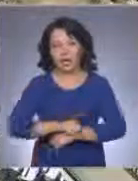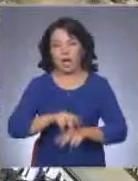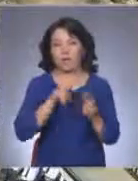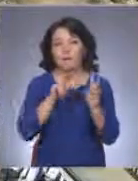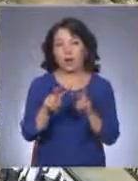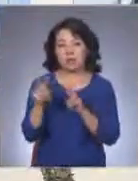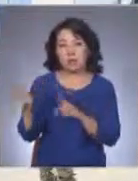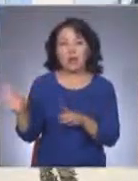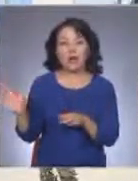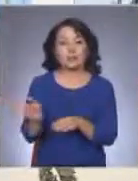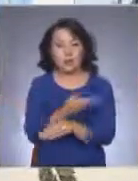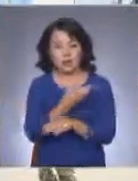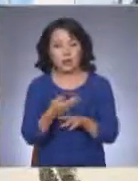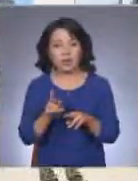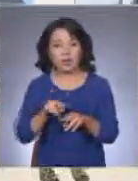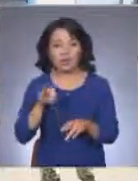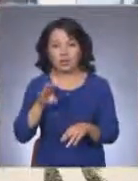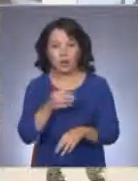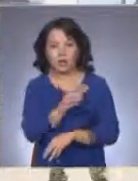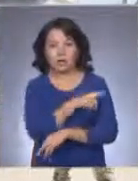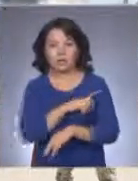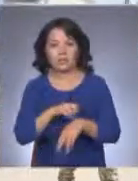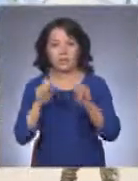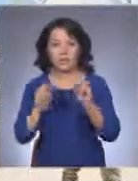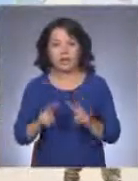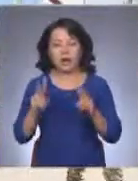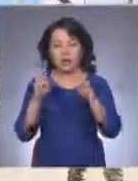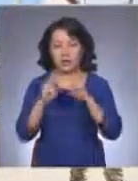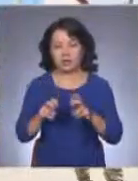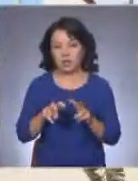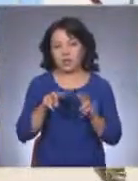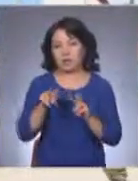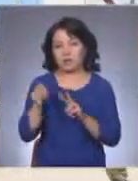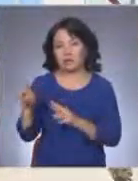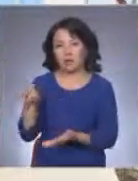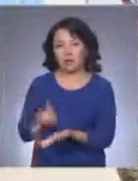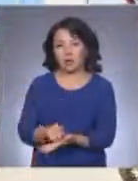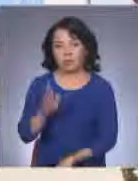бақылау алынып тасталғанымен фитосанитарлық қадағалау жүргізіле береді.